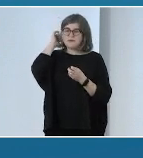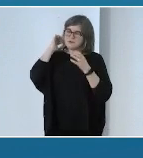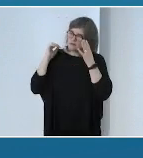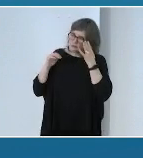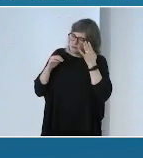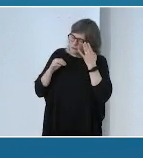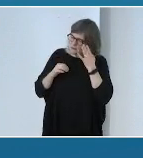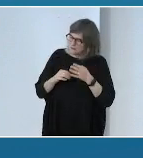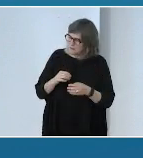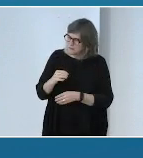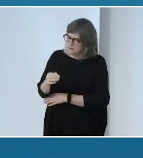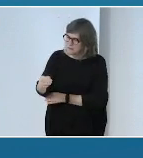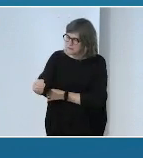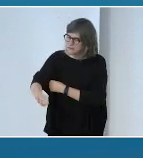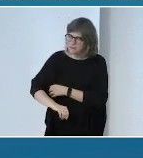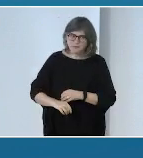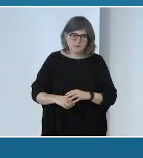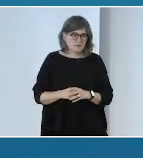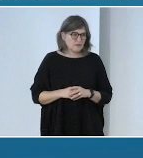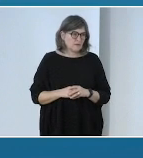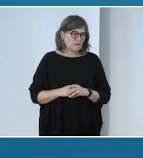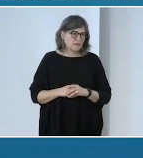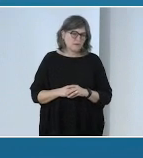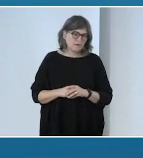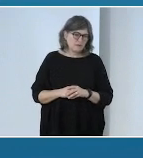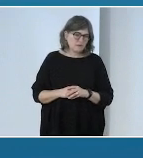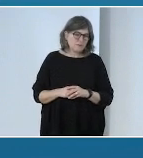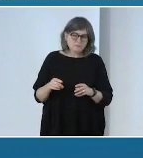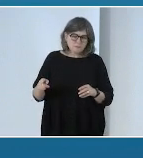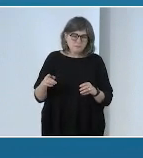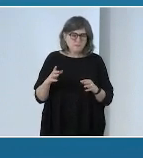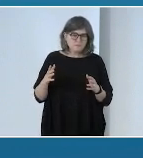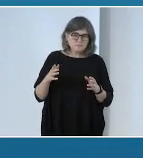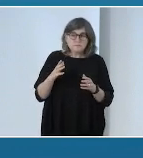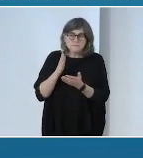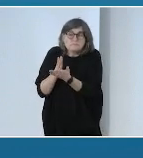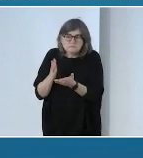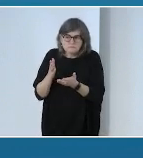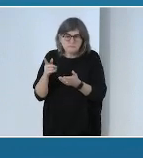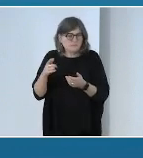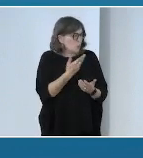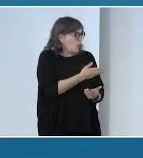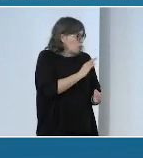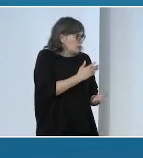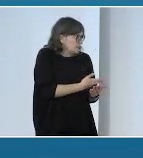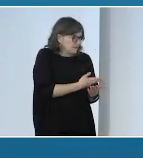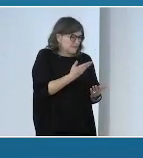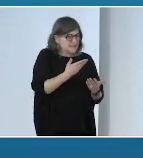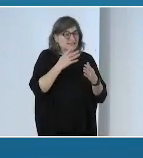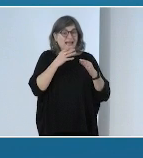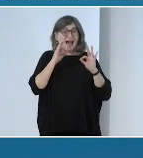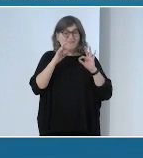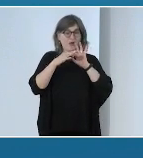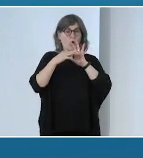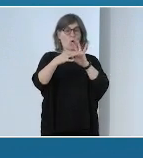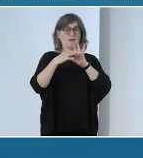Pardon ? C'est plus les distances relatives. Voilà, c'est la relation à cet espace qui va être perturbée. C'est